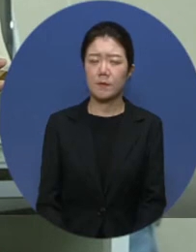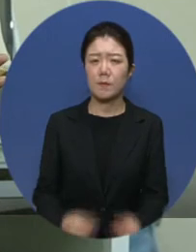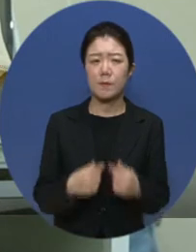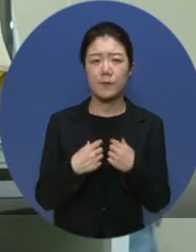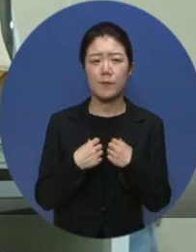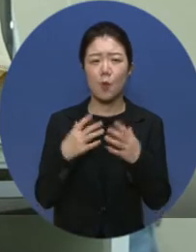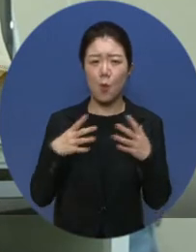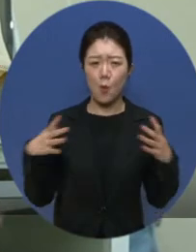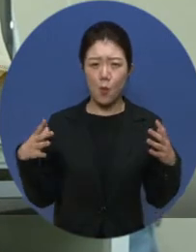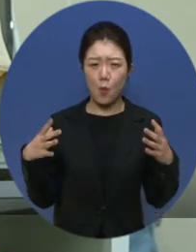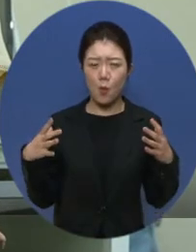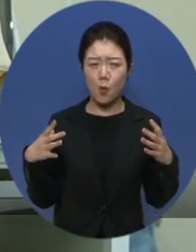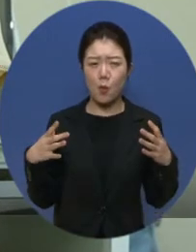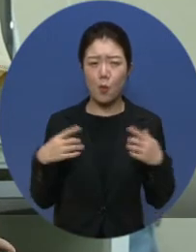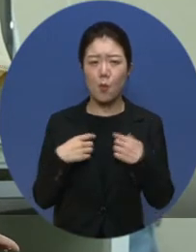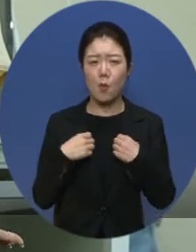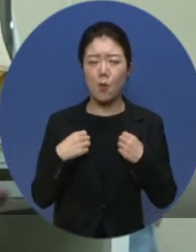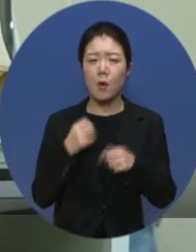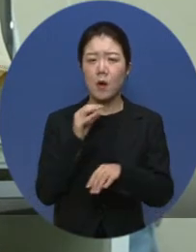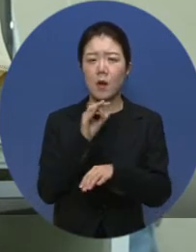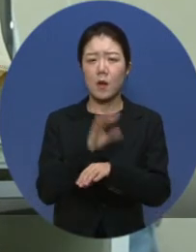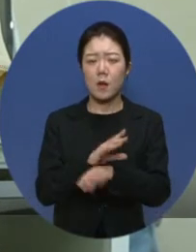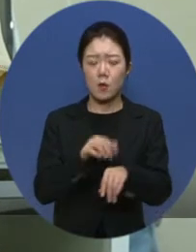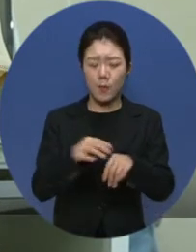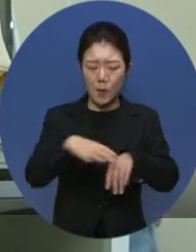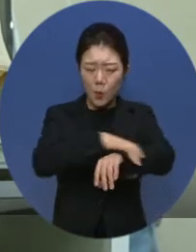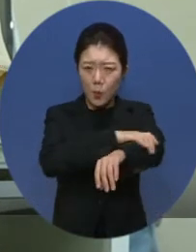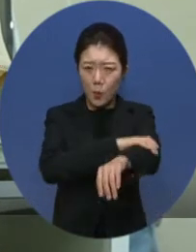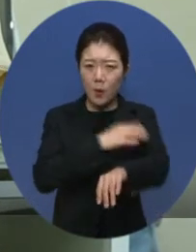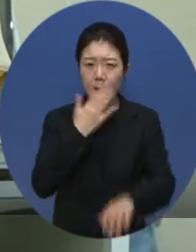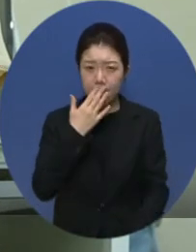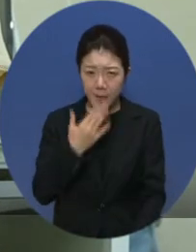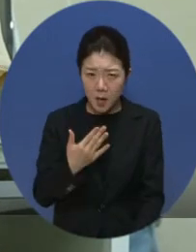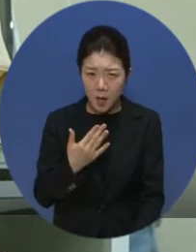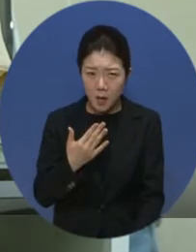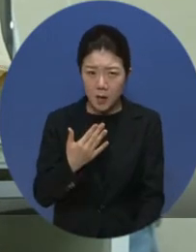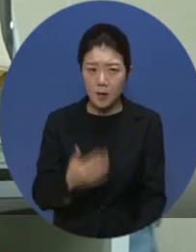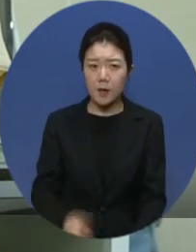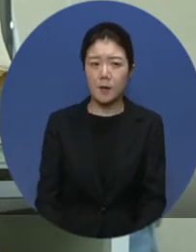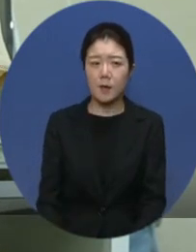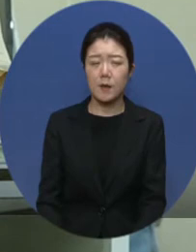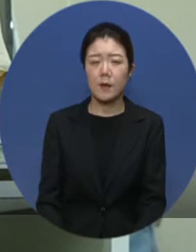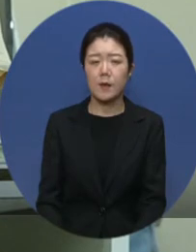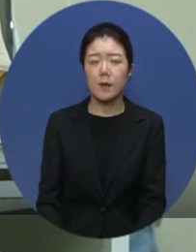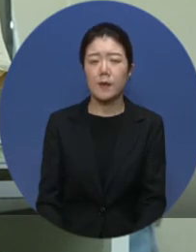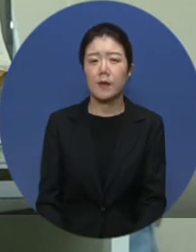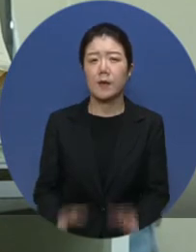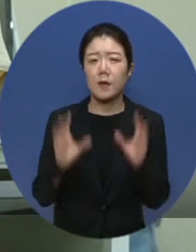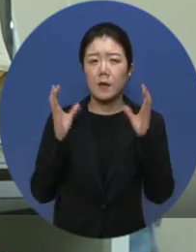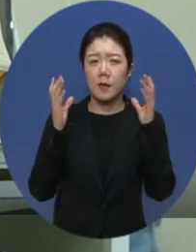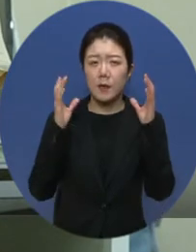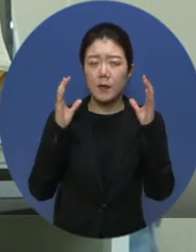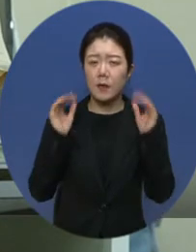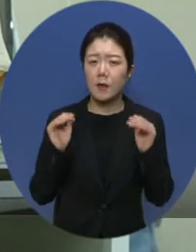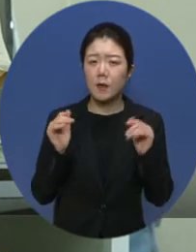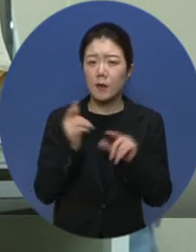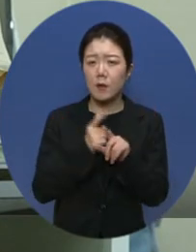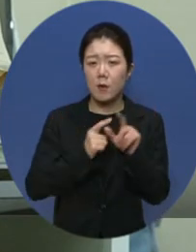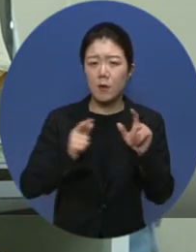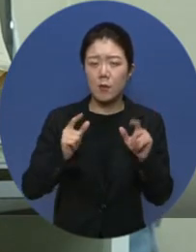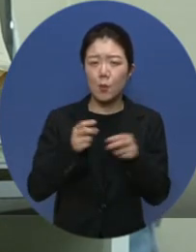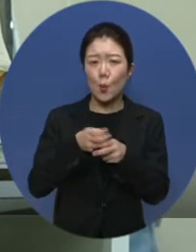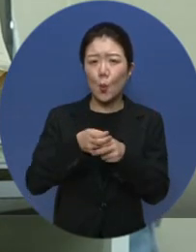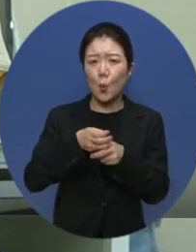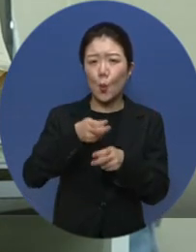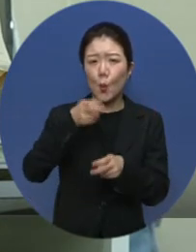몸을 이만하게 크게 옷을 사야만 소매가 들어가게 되고 그리고 특징이 아이가 점점